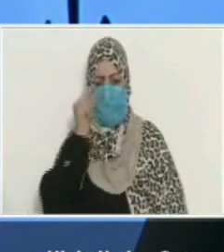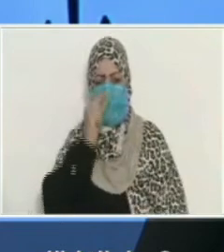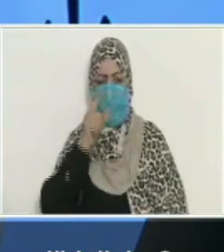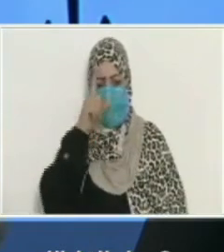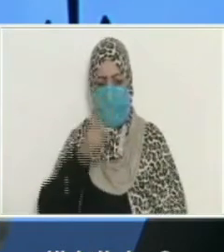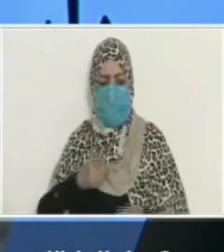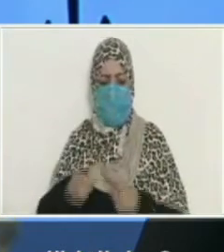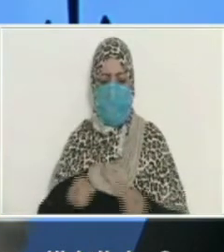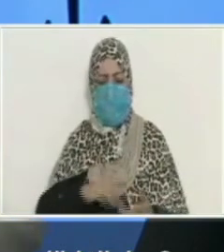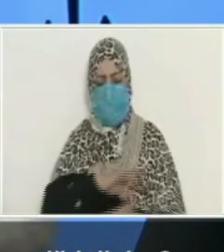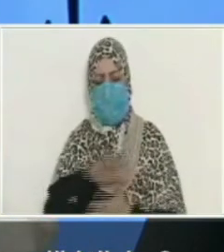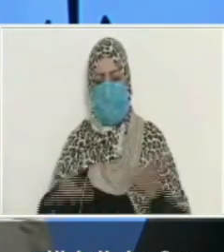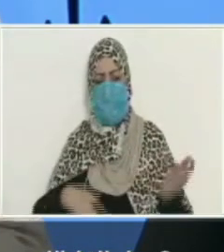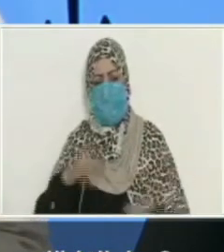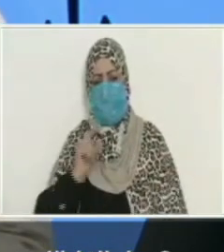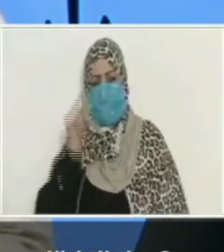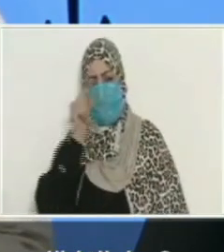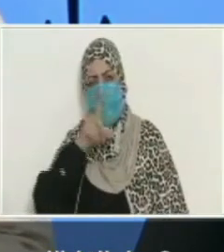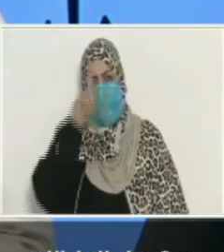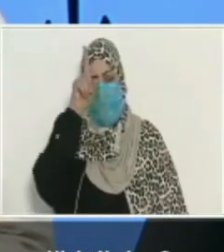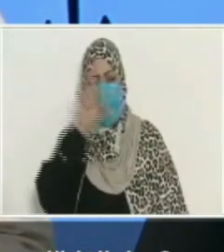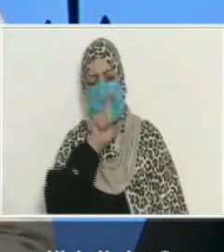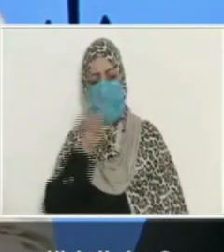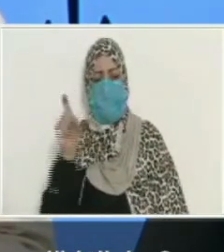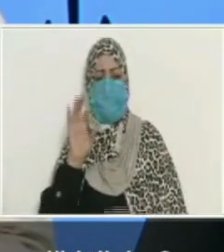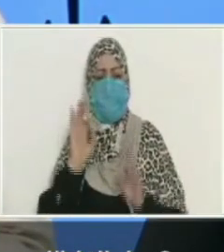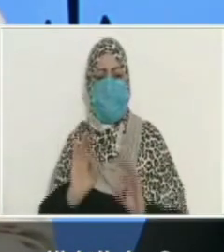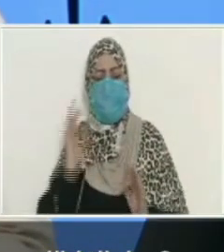والله أعلم. على معنى اتصال،